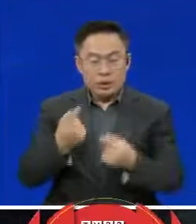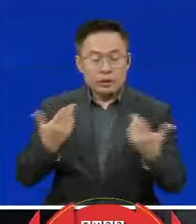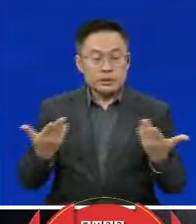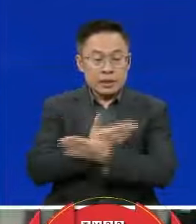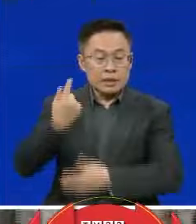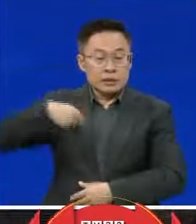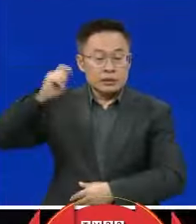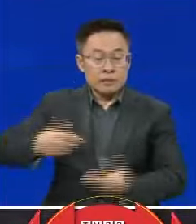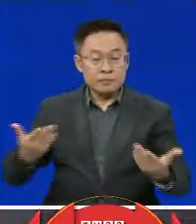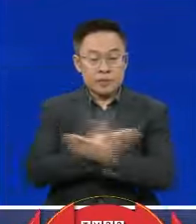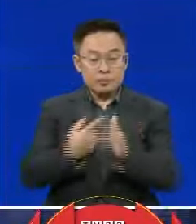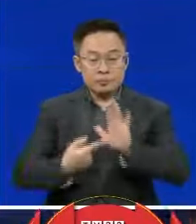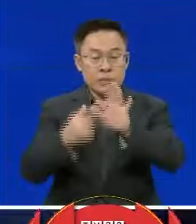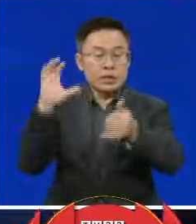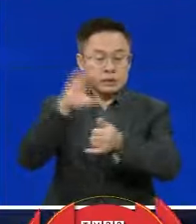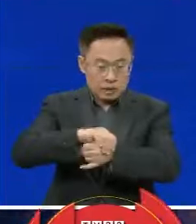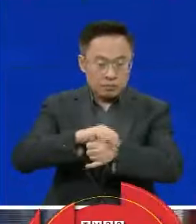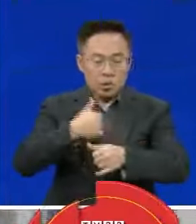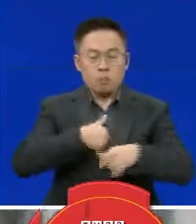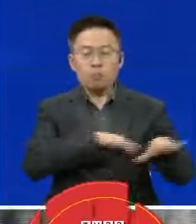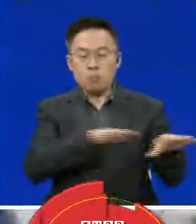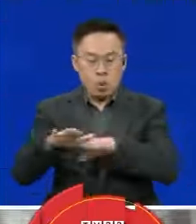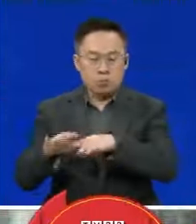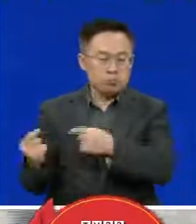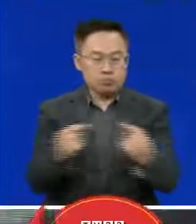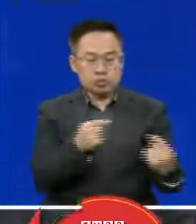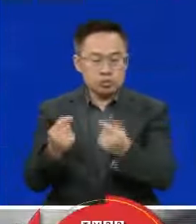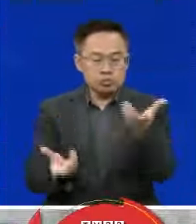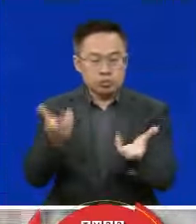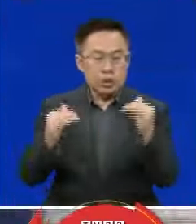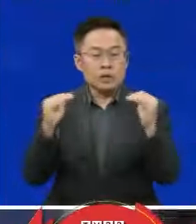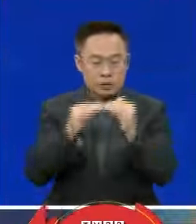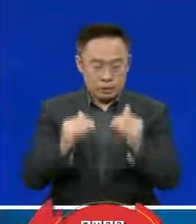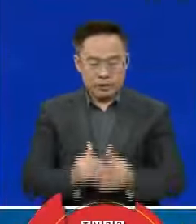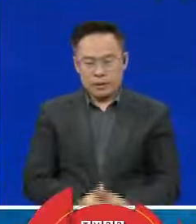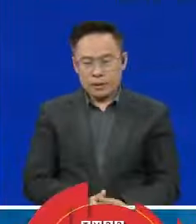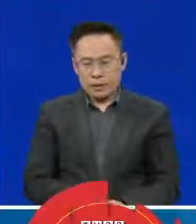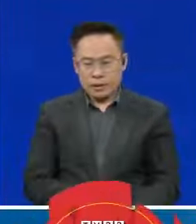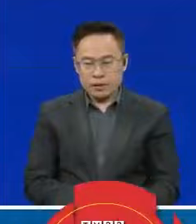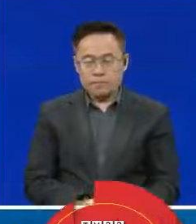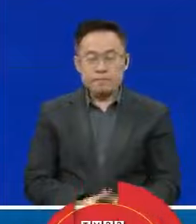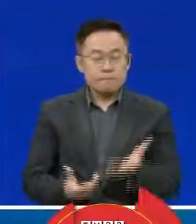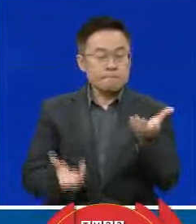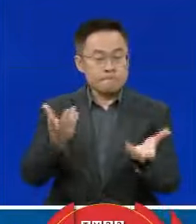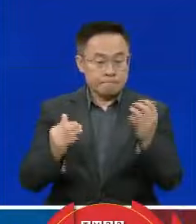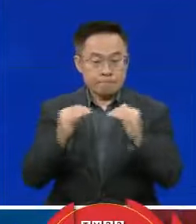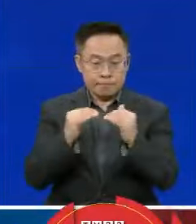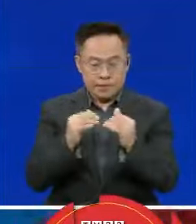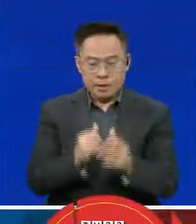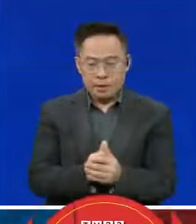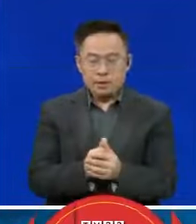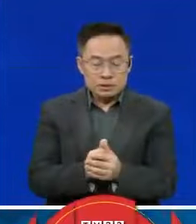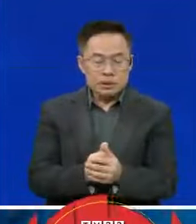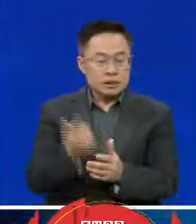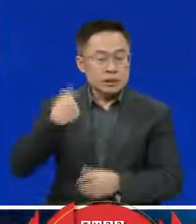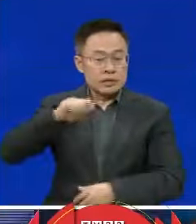ครับ คือเมื่อวานนี้ศาลท่านก็เหตุผลมา3ข้อเนี่ยนะครับที่ออกหมายจับบิ๊กโจ๊กบอก1มีคดีมีพยานหลัก